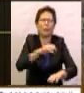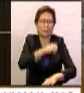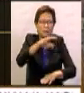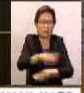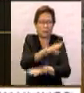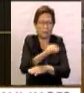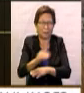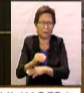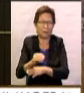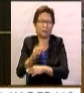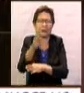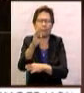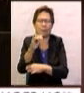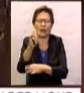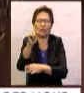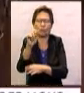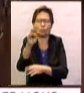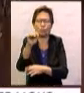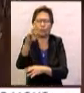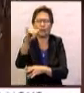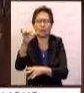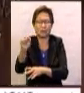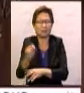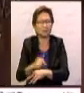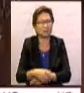and Bayt Al-Maqdis.